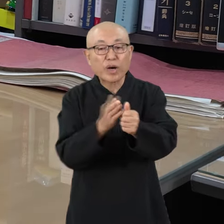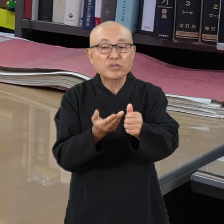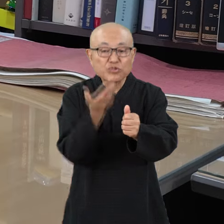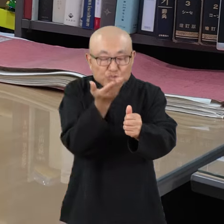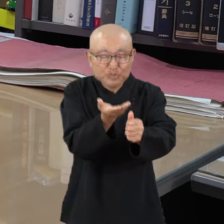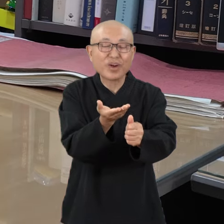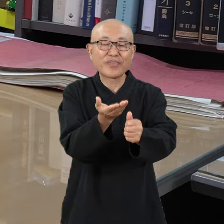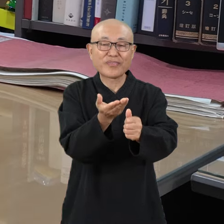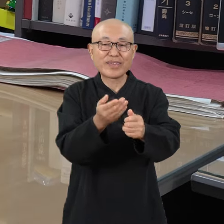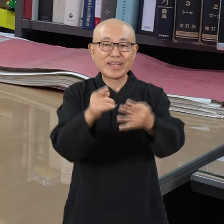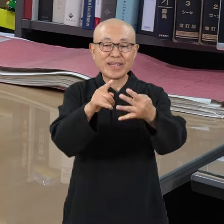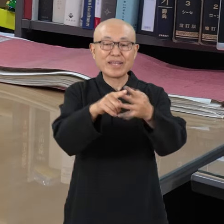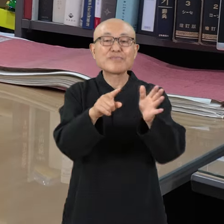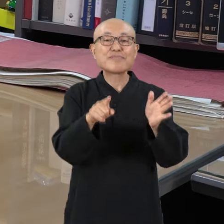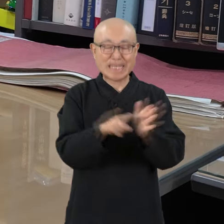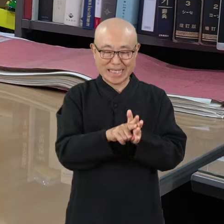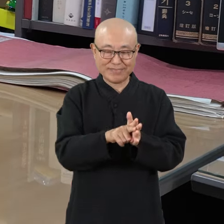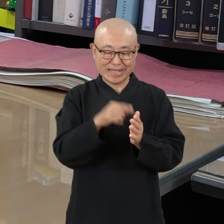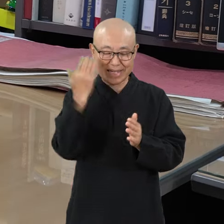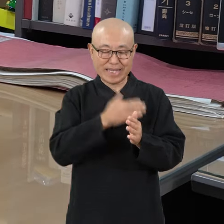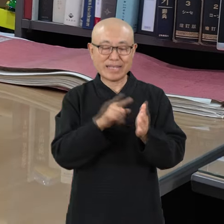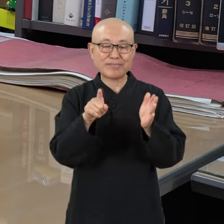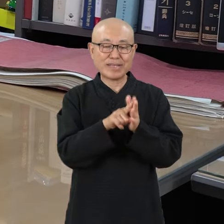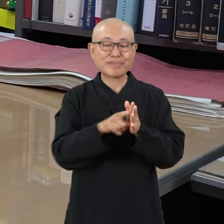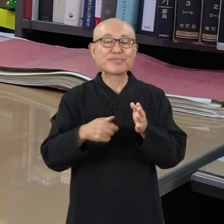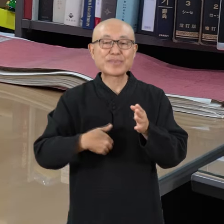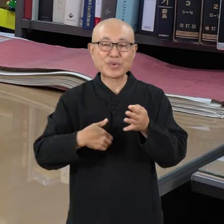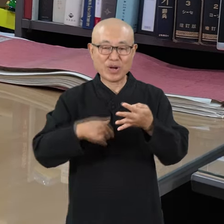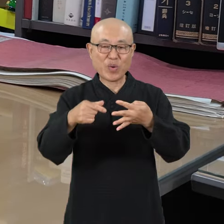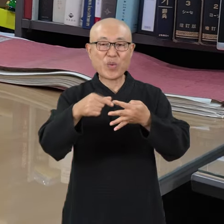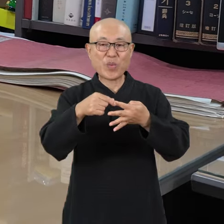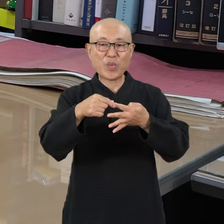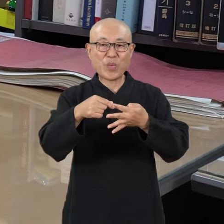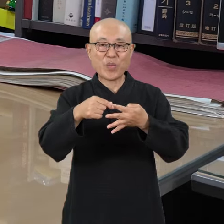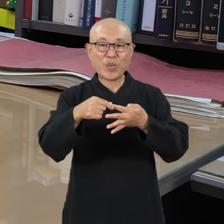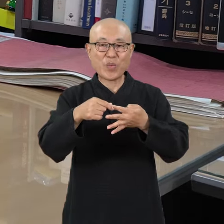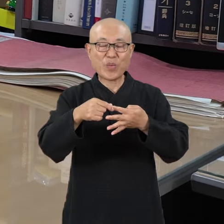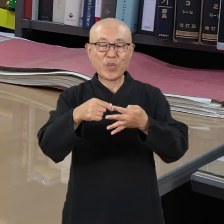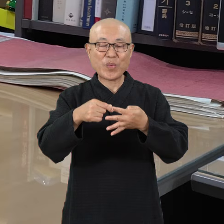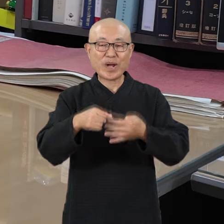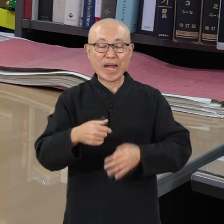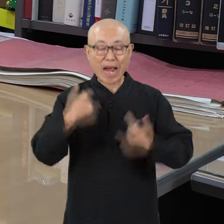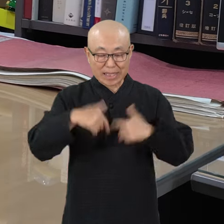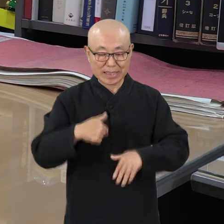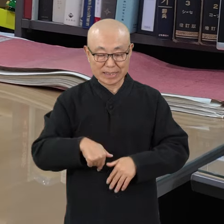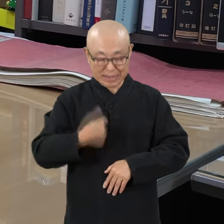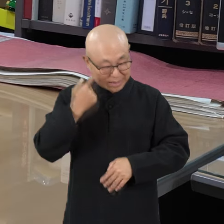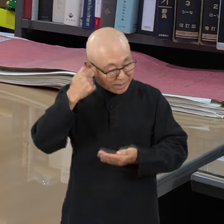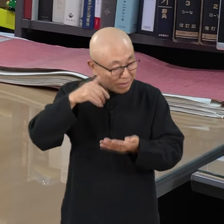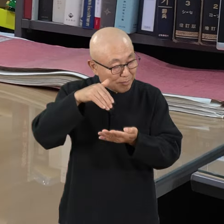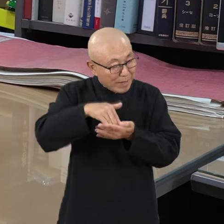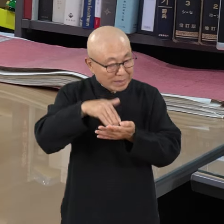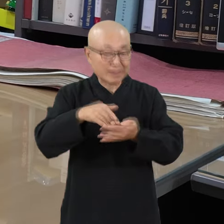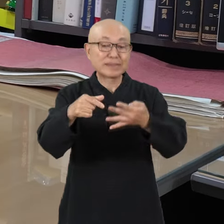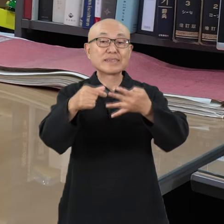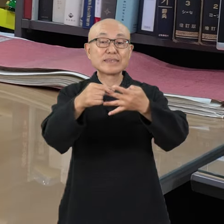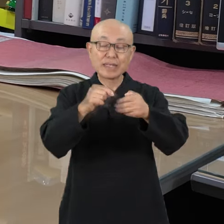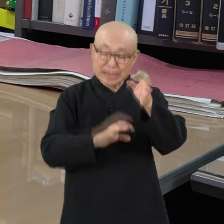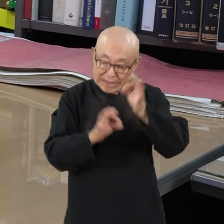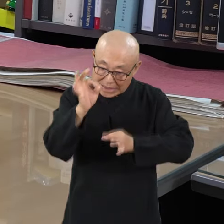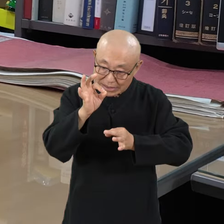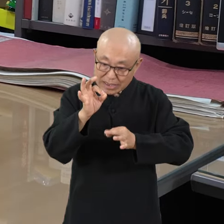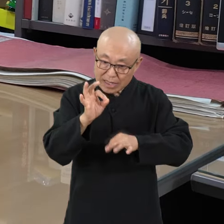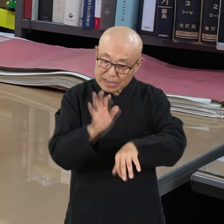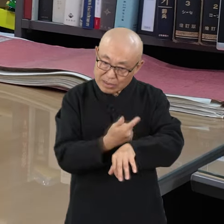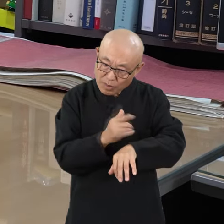믿음, 청정한 믿음이 있고 항상 자기를 뉘우치는, 살피는 내가 잘못을 저지지